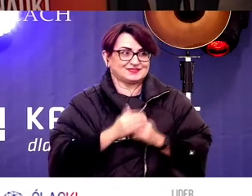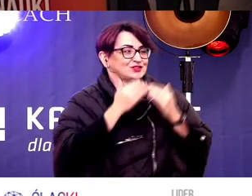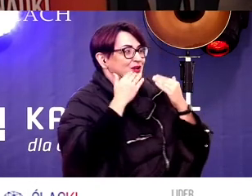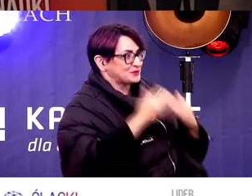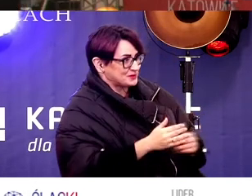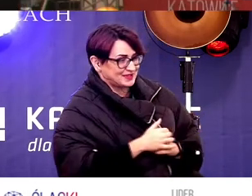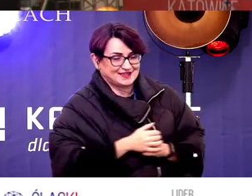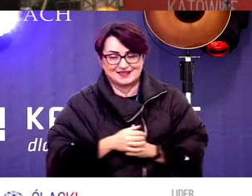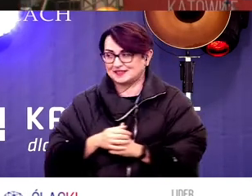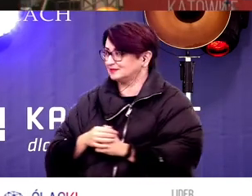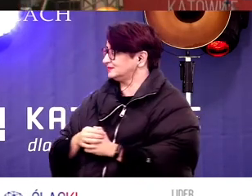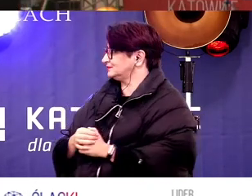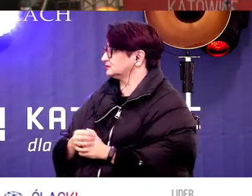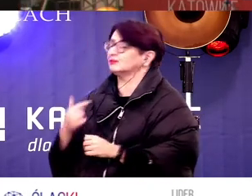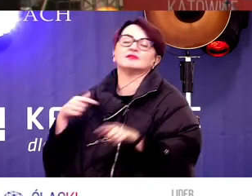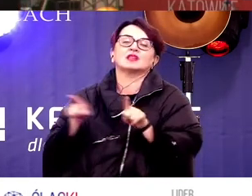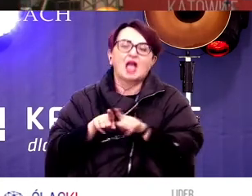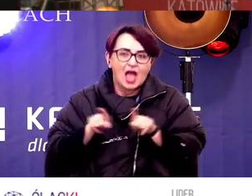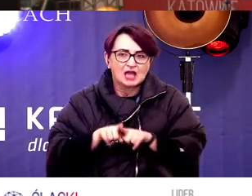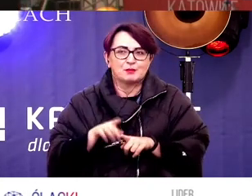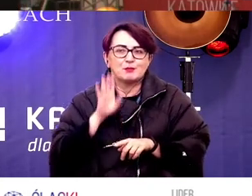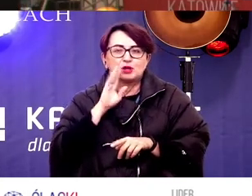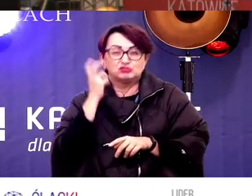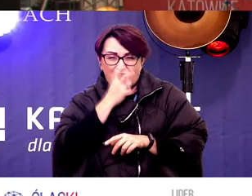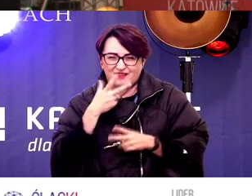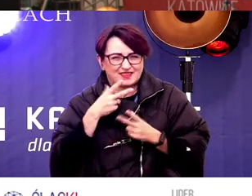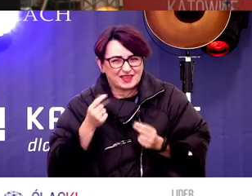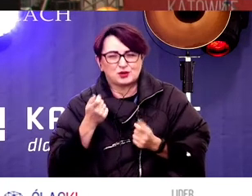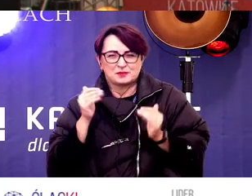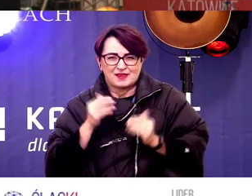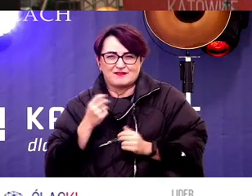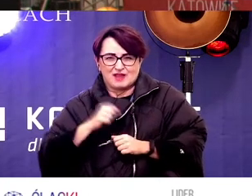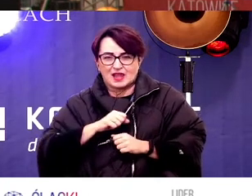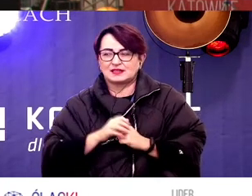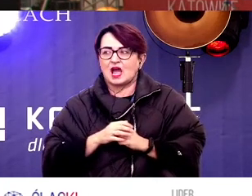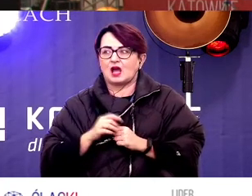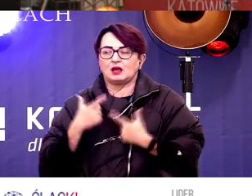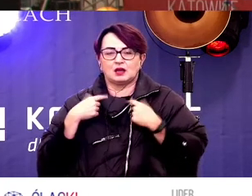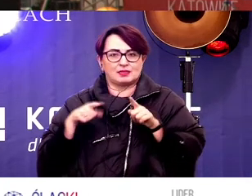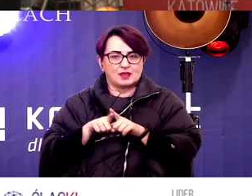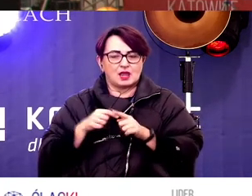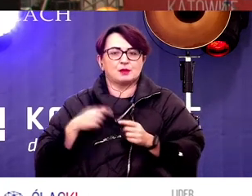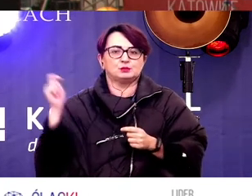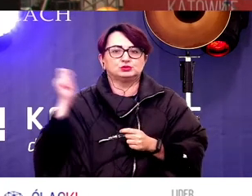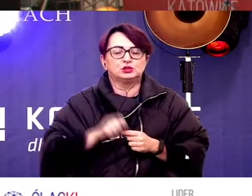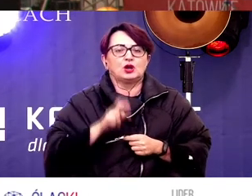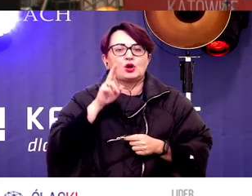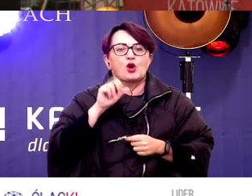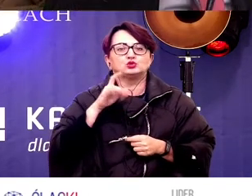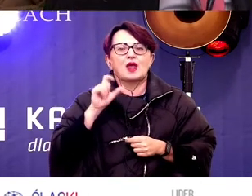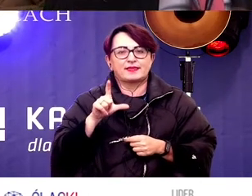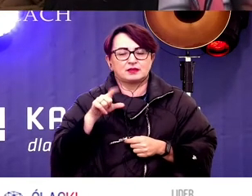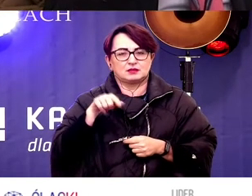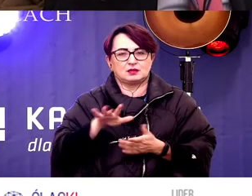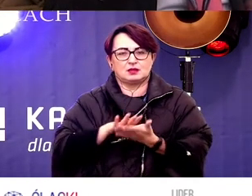bardzo. Ja też miałem może nie tak ciekawą i tak fajną, ale bardzo też mnie zaskoczyła, kiedy przyjechałem do konsulatu w Brukseli